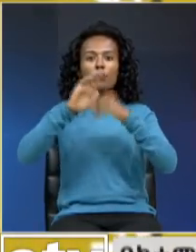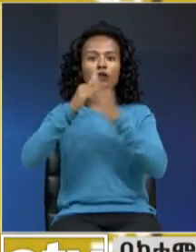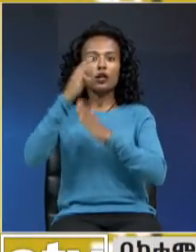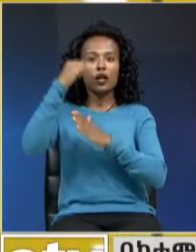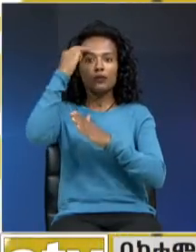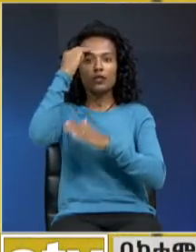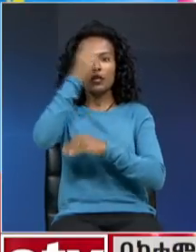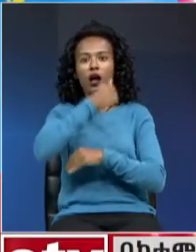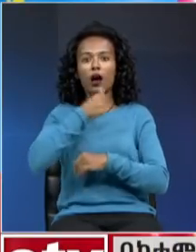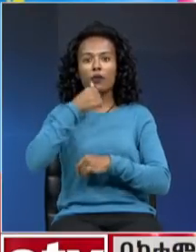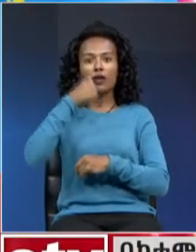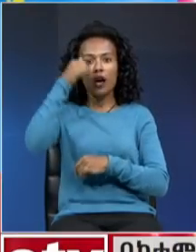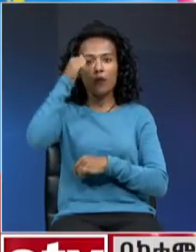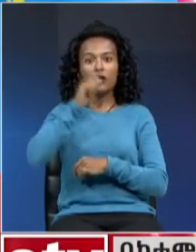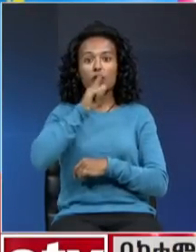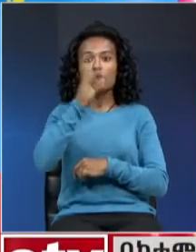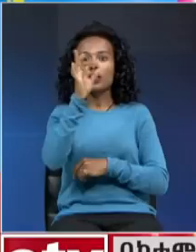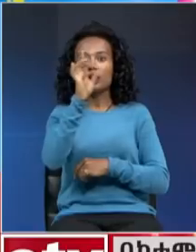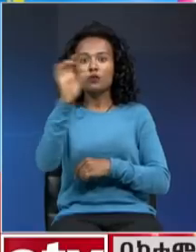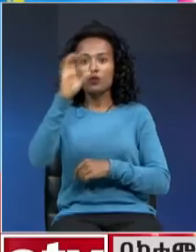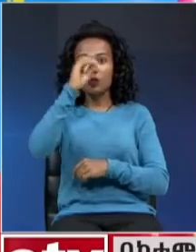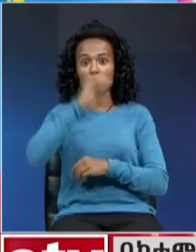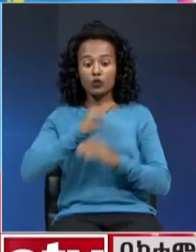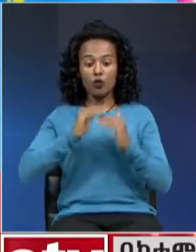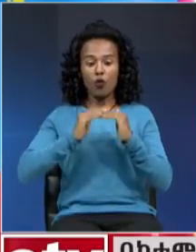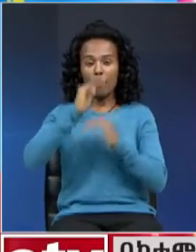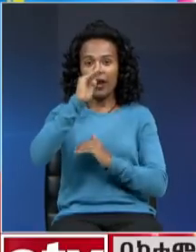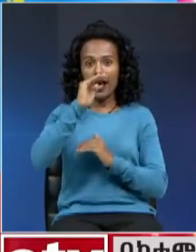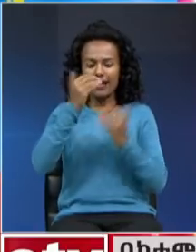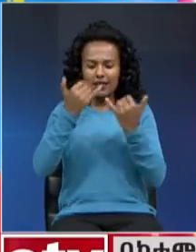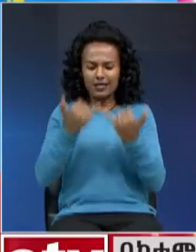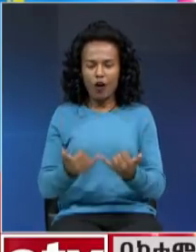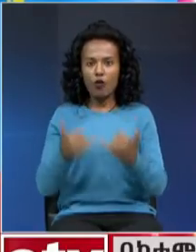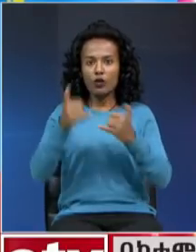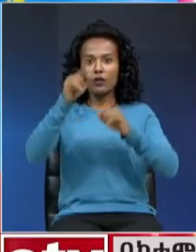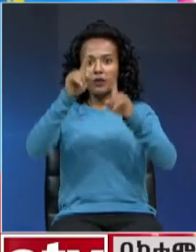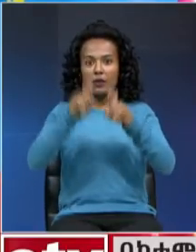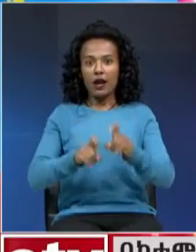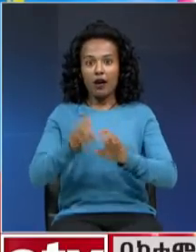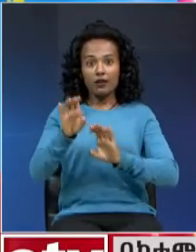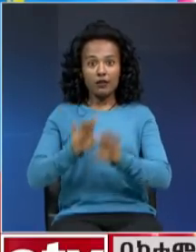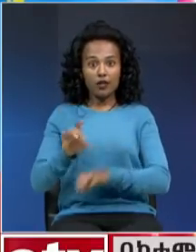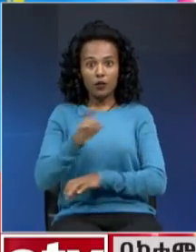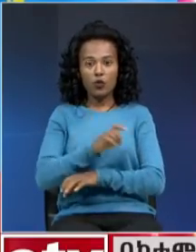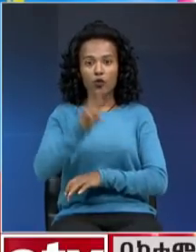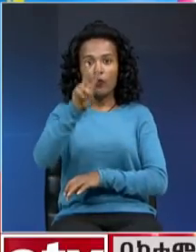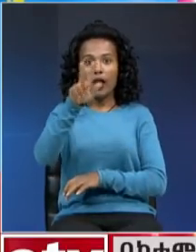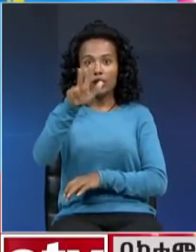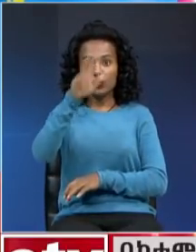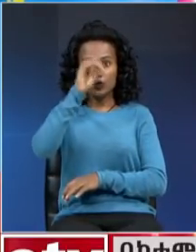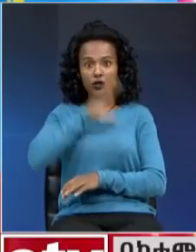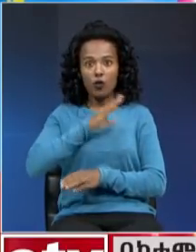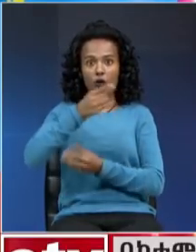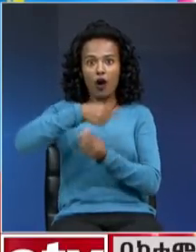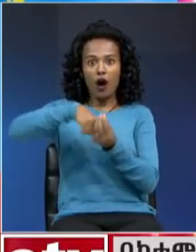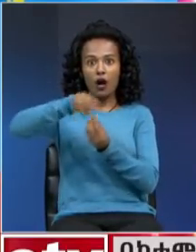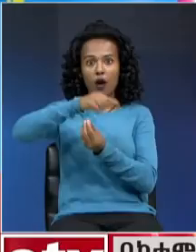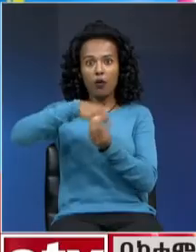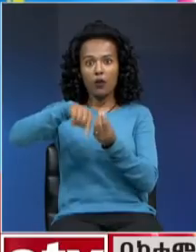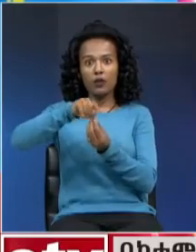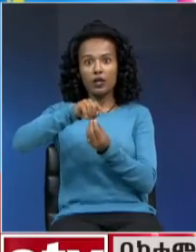ሚኒስትር አብይ አህመድ ነው። ከ800 ሰው በላይ እስካሁን ምርመራ ያካሄደ ቢሆንም 23 ሰው ገደማ